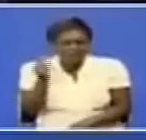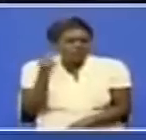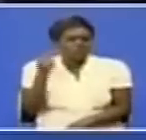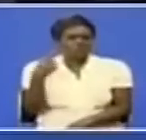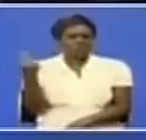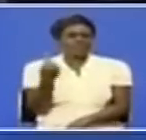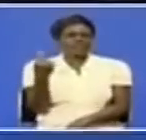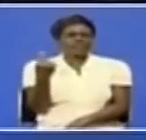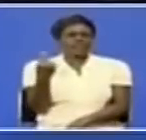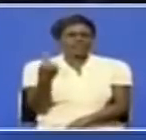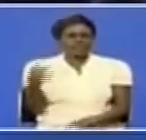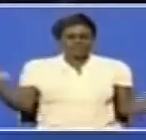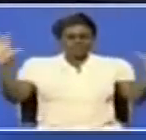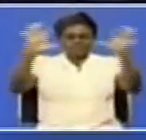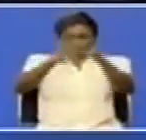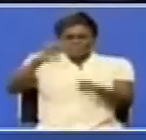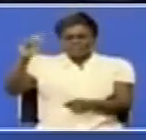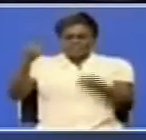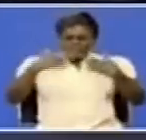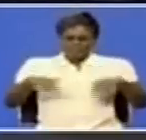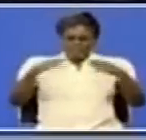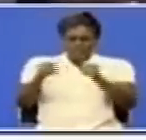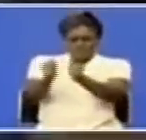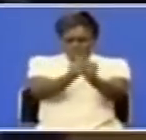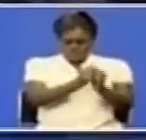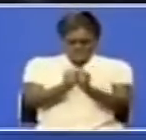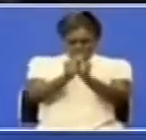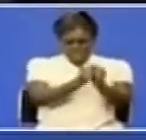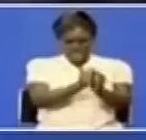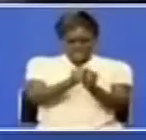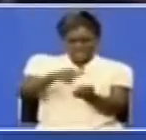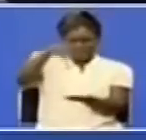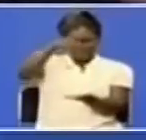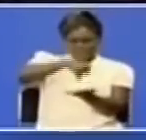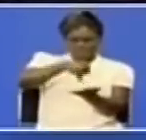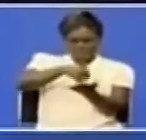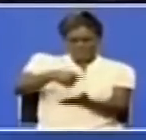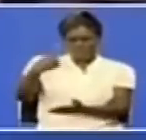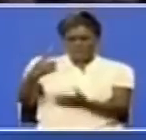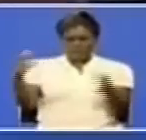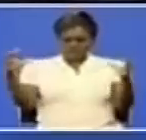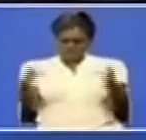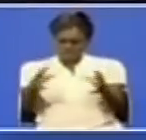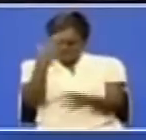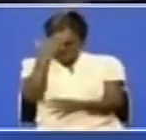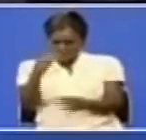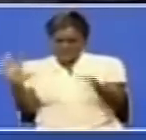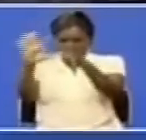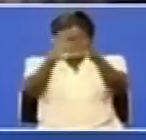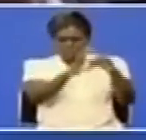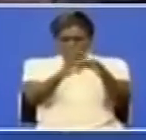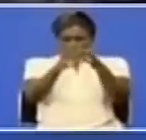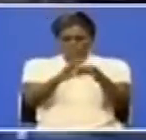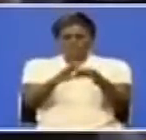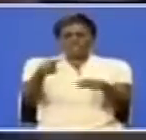matawi. Tunataka kuleta Wakenya wote pamoja, kuwaingisha kwa kikapu kimoja, ili umoja wa